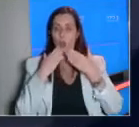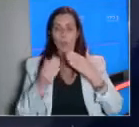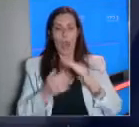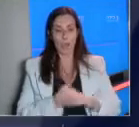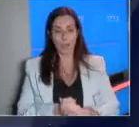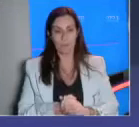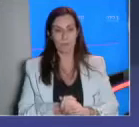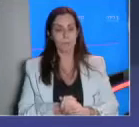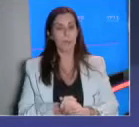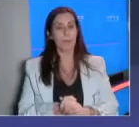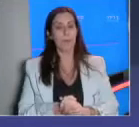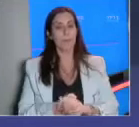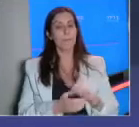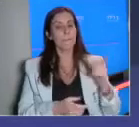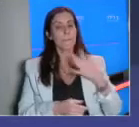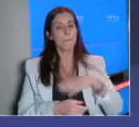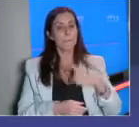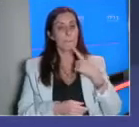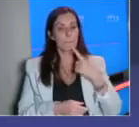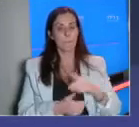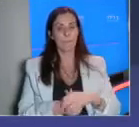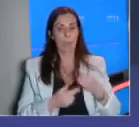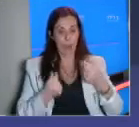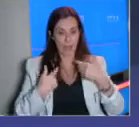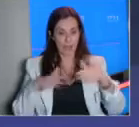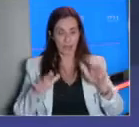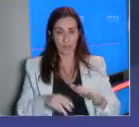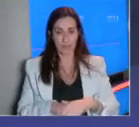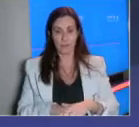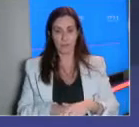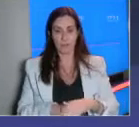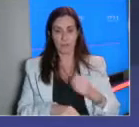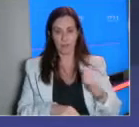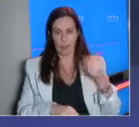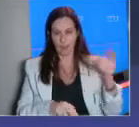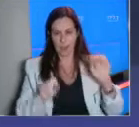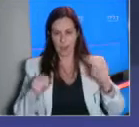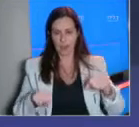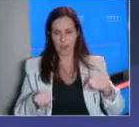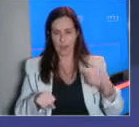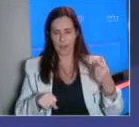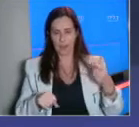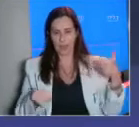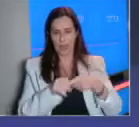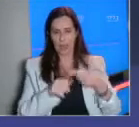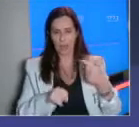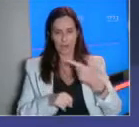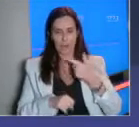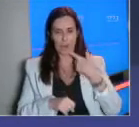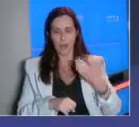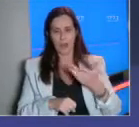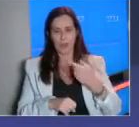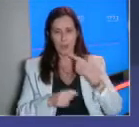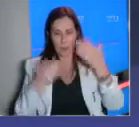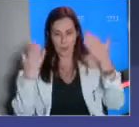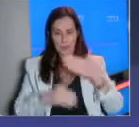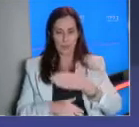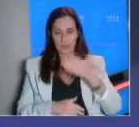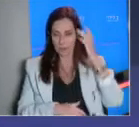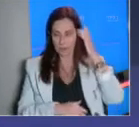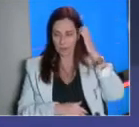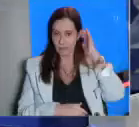רבה לך, משפט כל אחת. הלך הכסף? קטן על יצחק תשובה. מדבר איתו על גבעת עמל, מה זה לדבר על המצרים